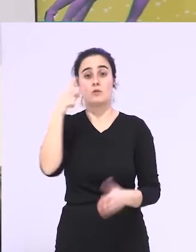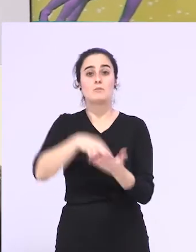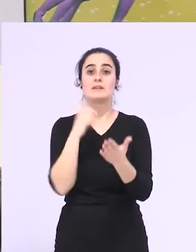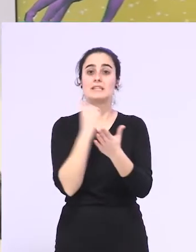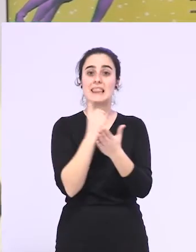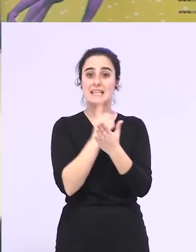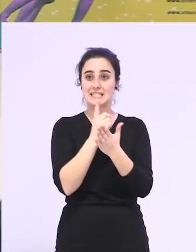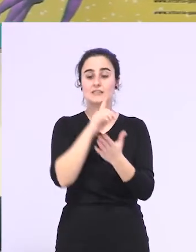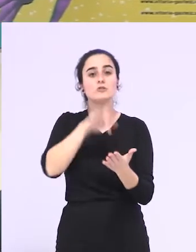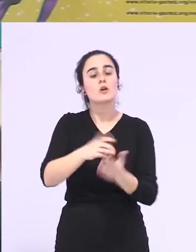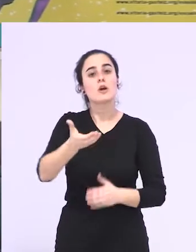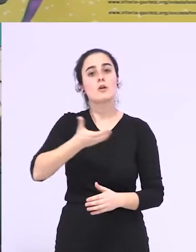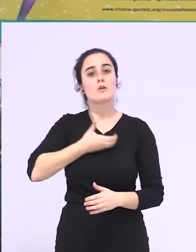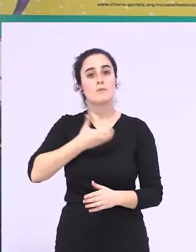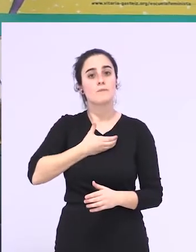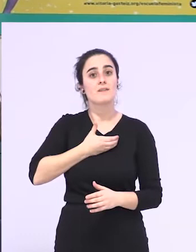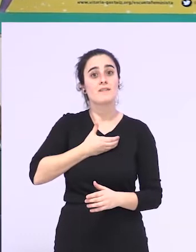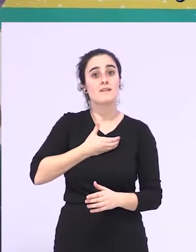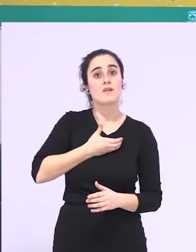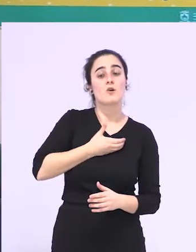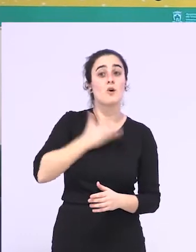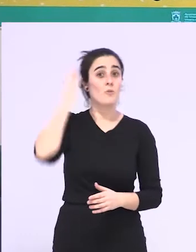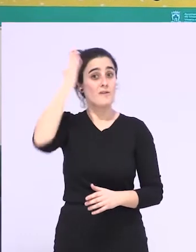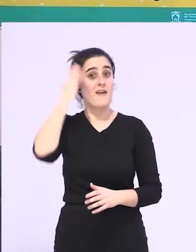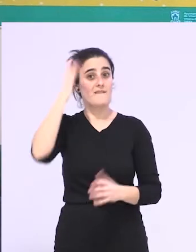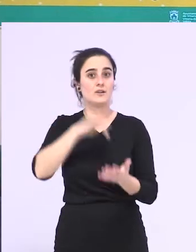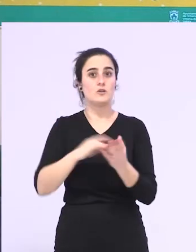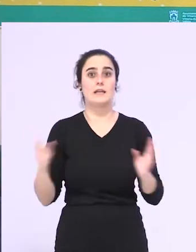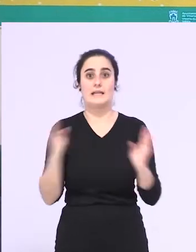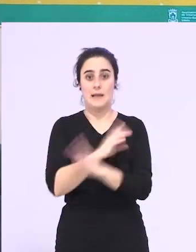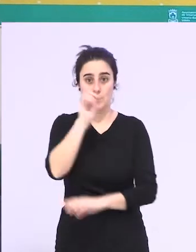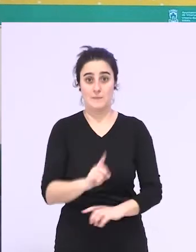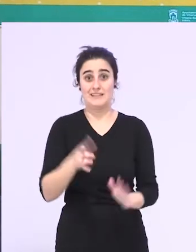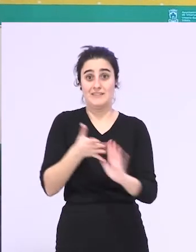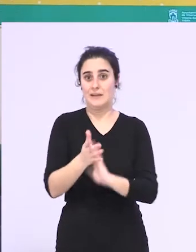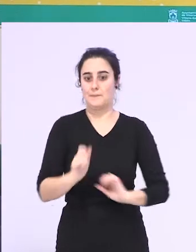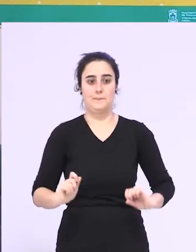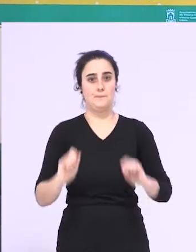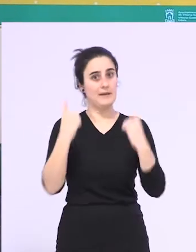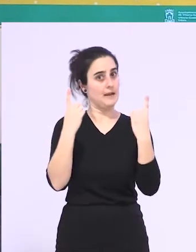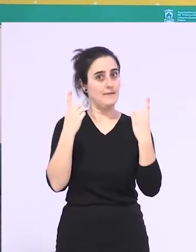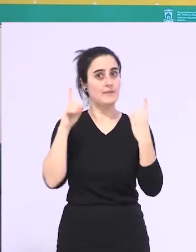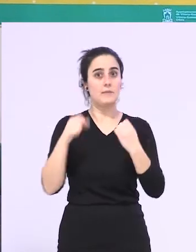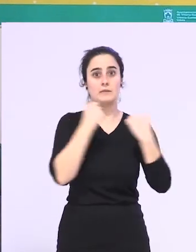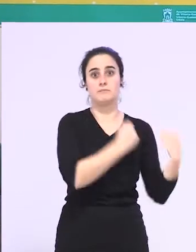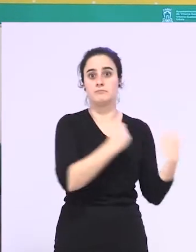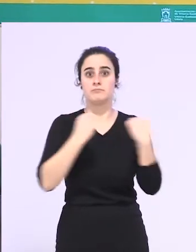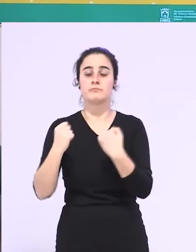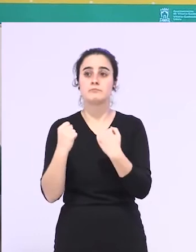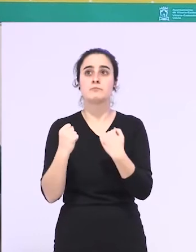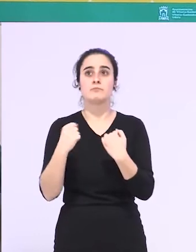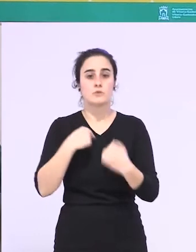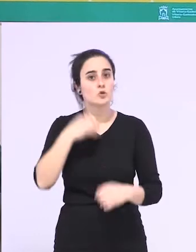ba, udal gobernuaren eta Nafarroko gobernuko aldaketa batekin, eta lehenbiziko aldiz instituzioetatik ere